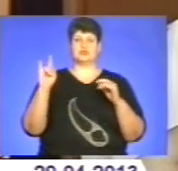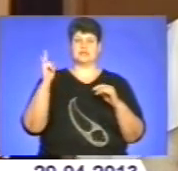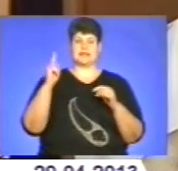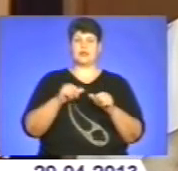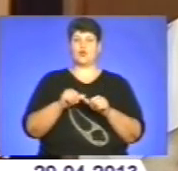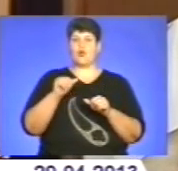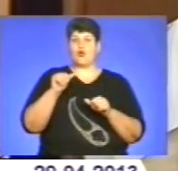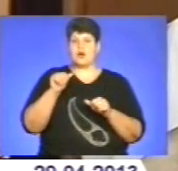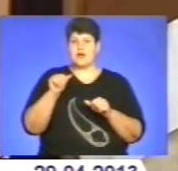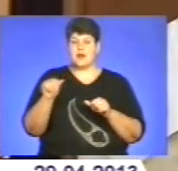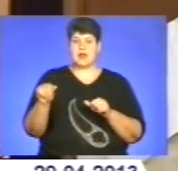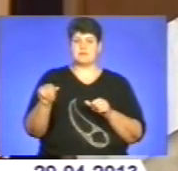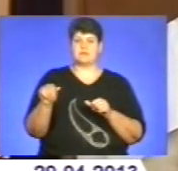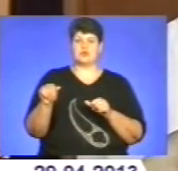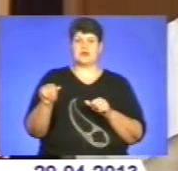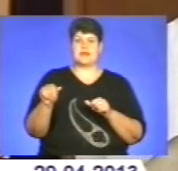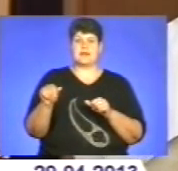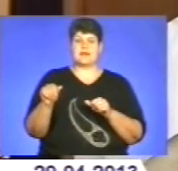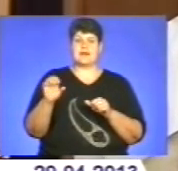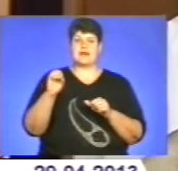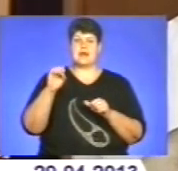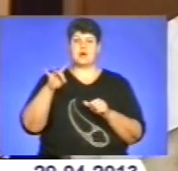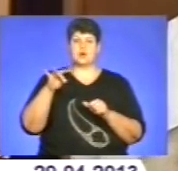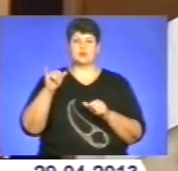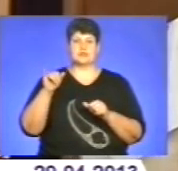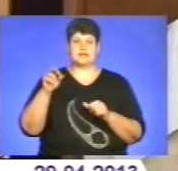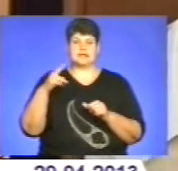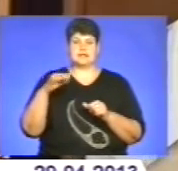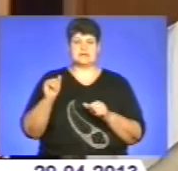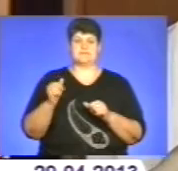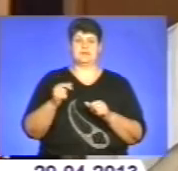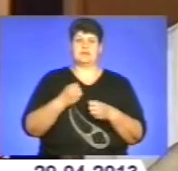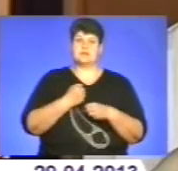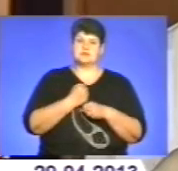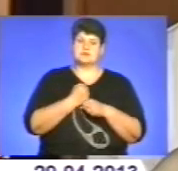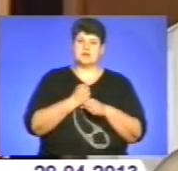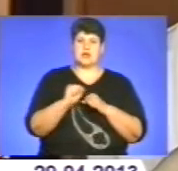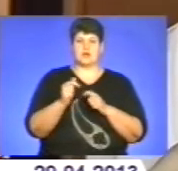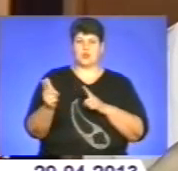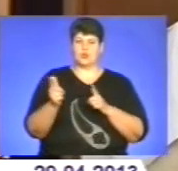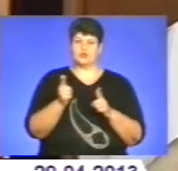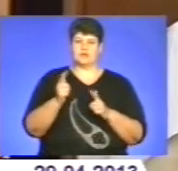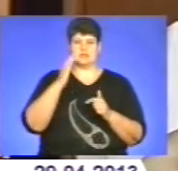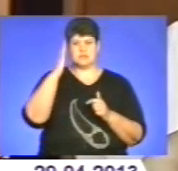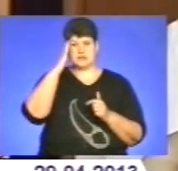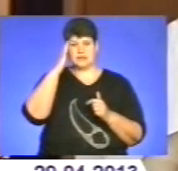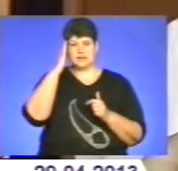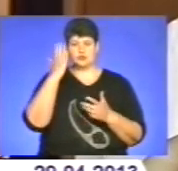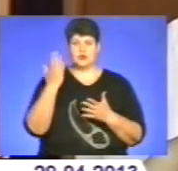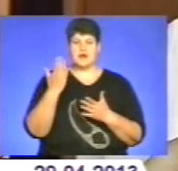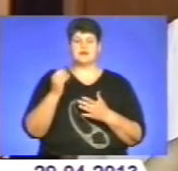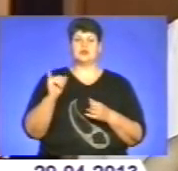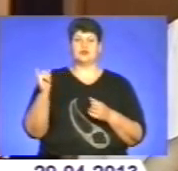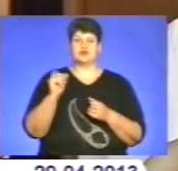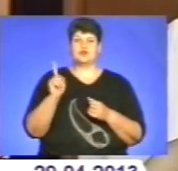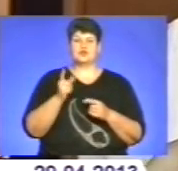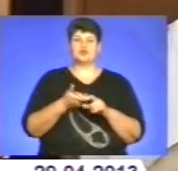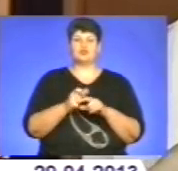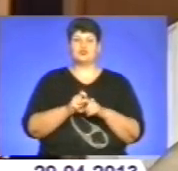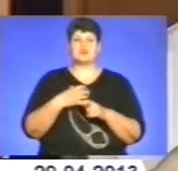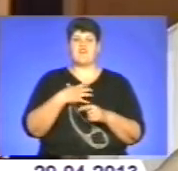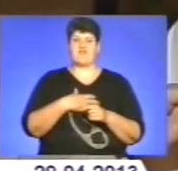окремо, її ерудицію, змушує готуватися інтелектуально, що дуже важливо